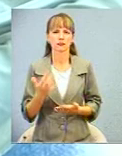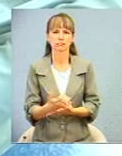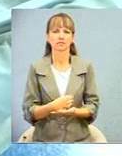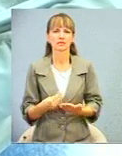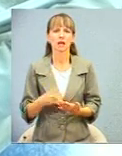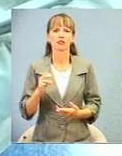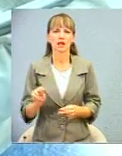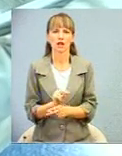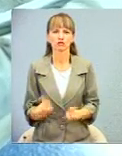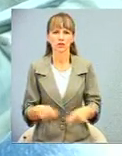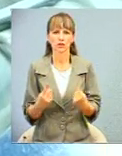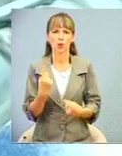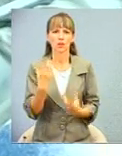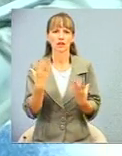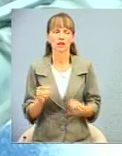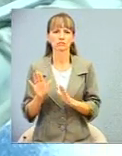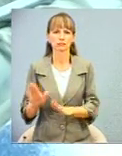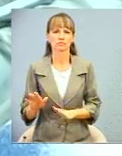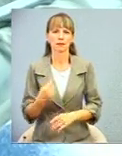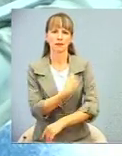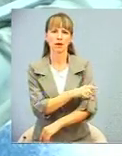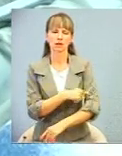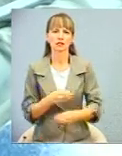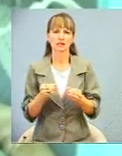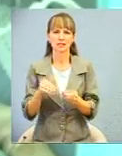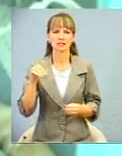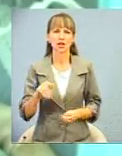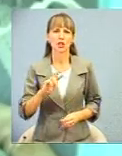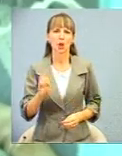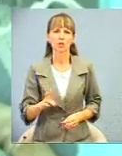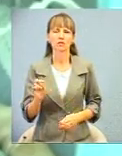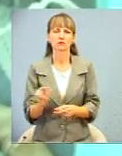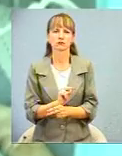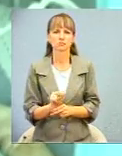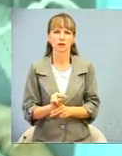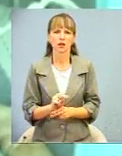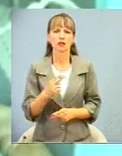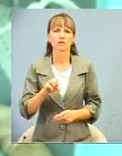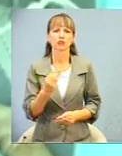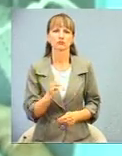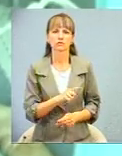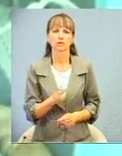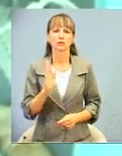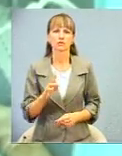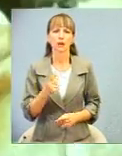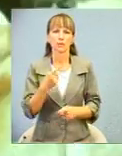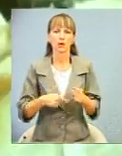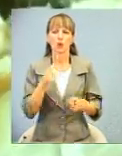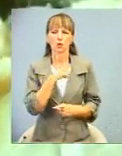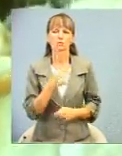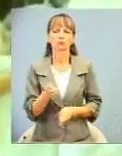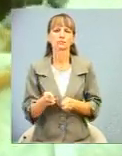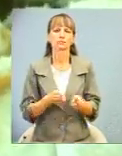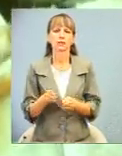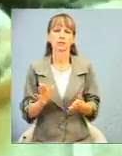на реабілітацію. Один день перебування у клініці коштує 10 тисяч доларів. На лікуванні Даша пробуде близько півроку. Оперуватимуть заокеанські